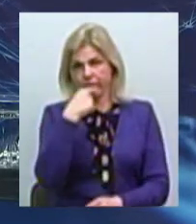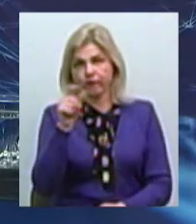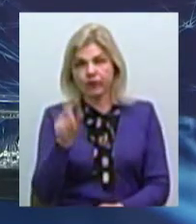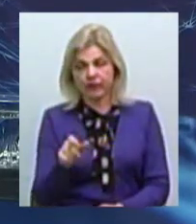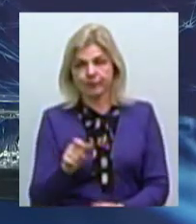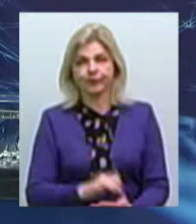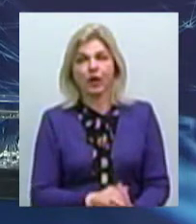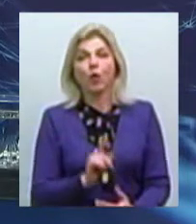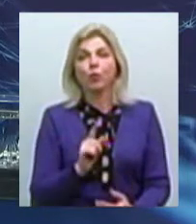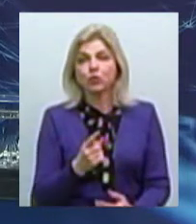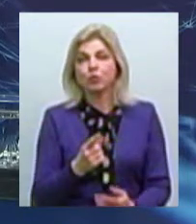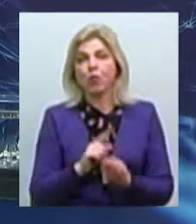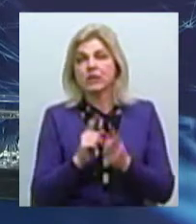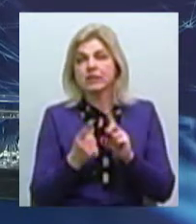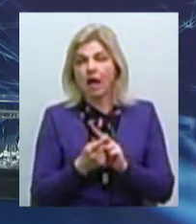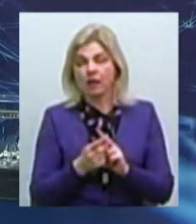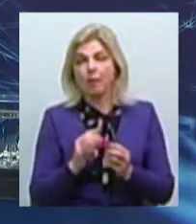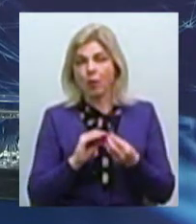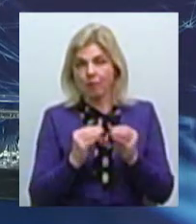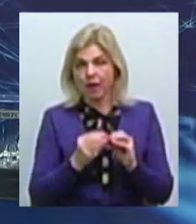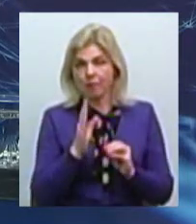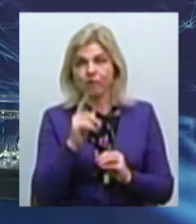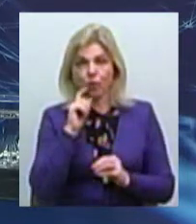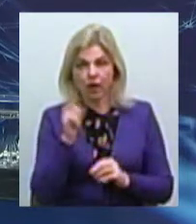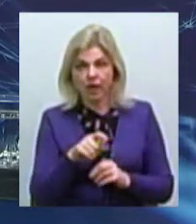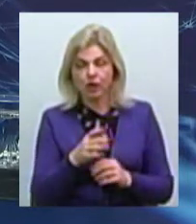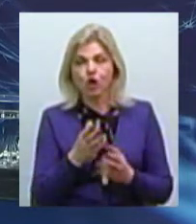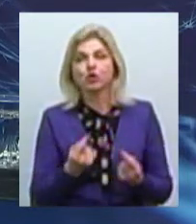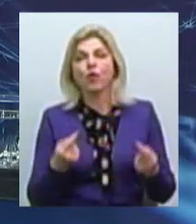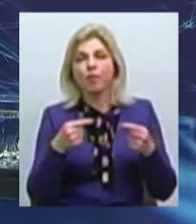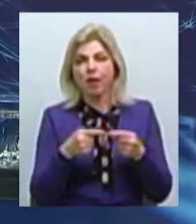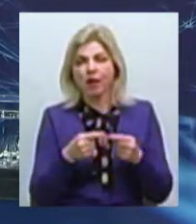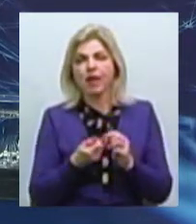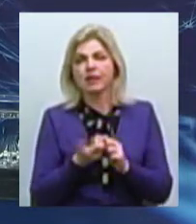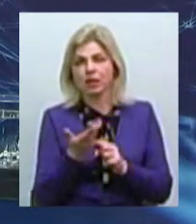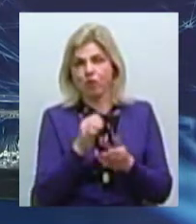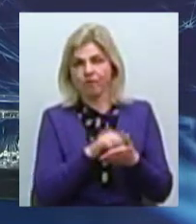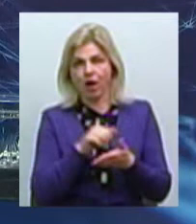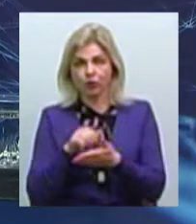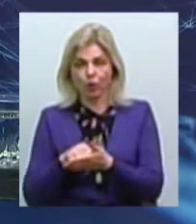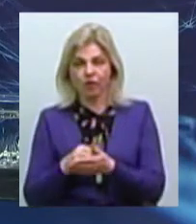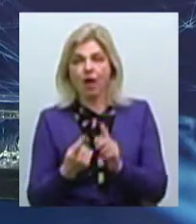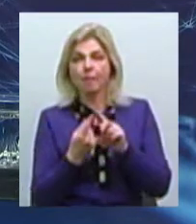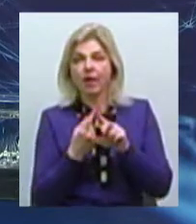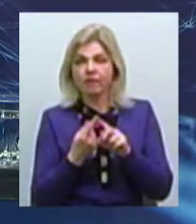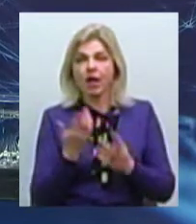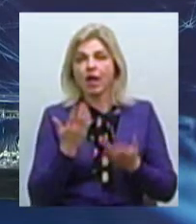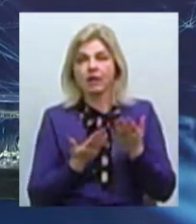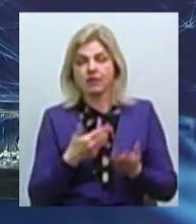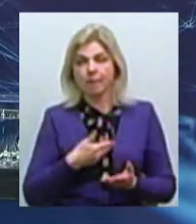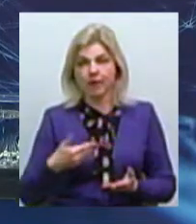почему она стала проблемой в украине ну совпало сразу несколько факторов первый фактор если мы